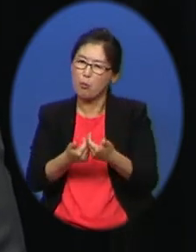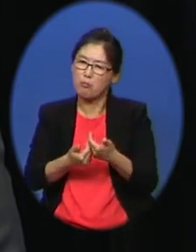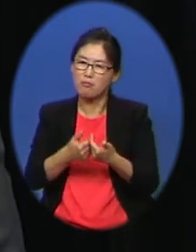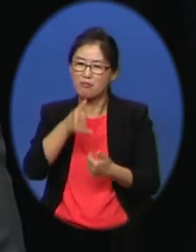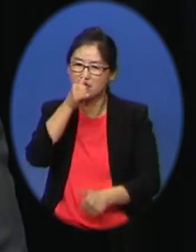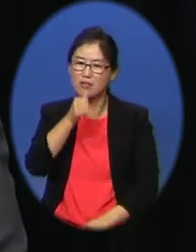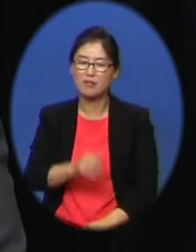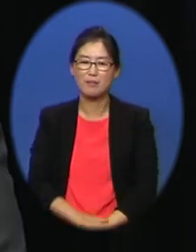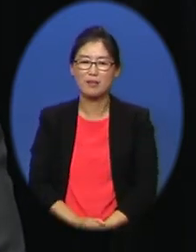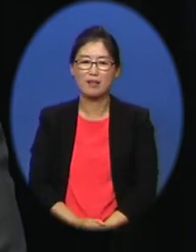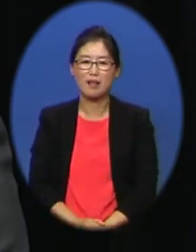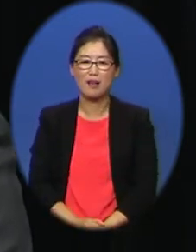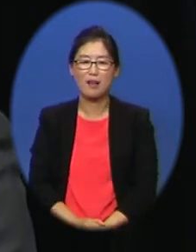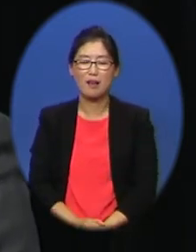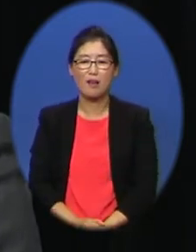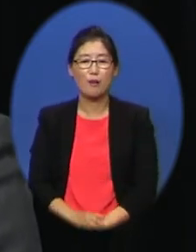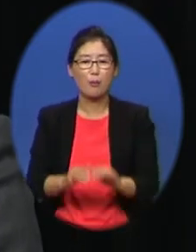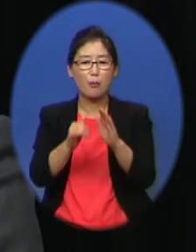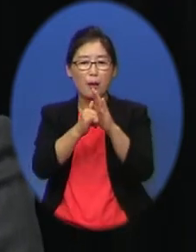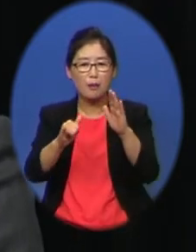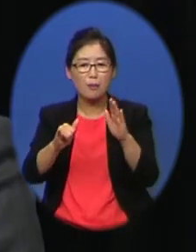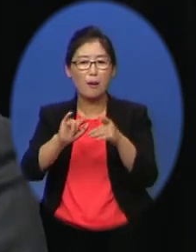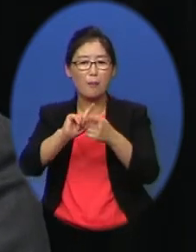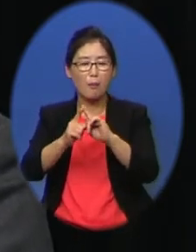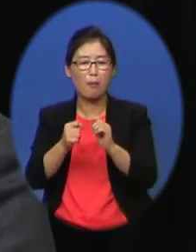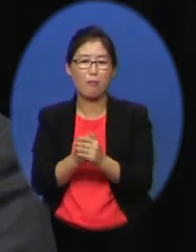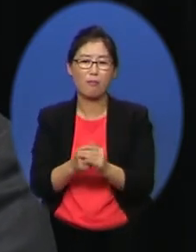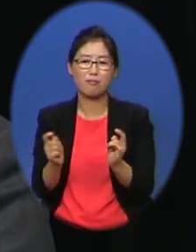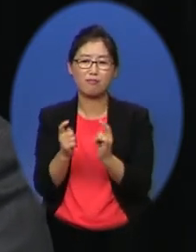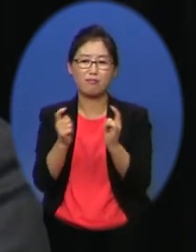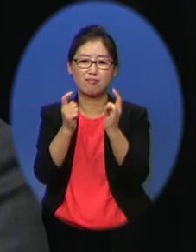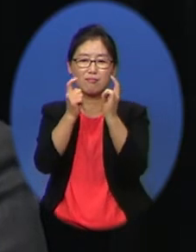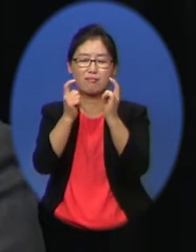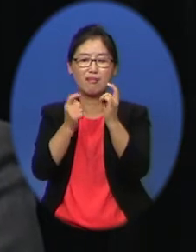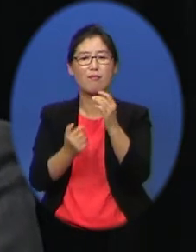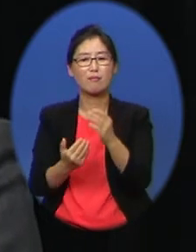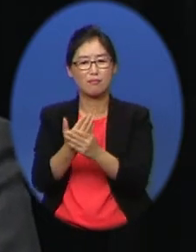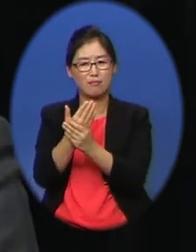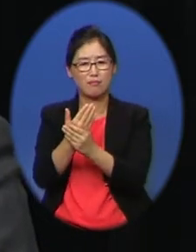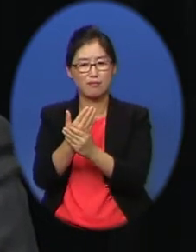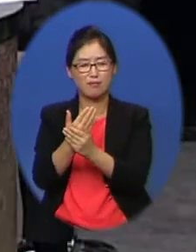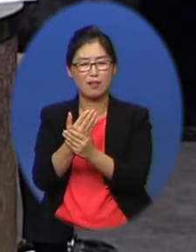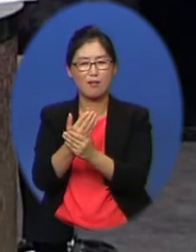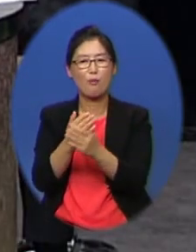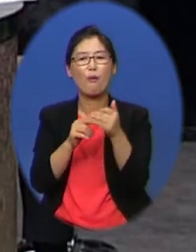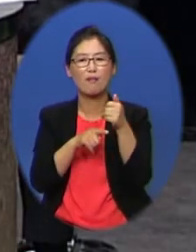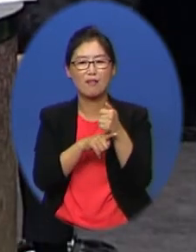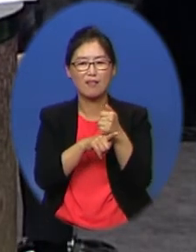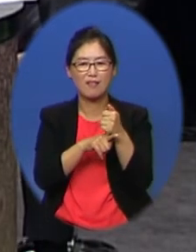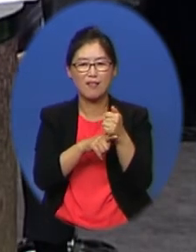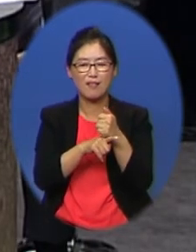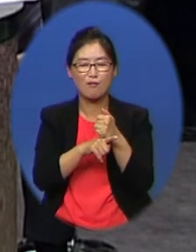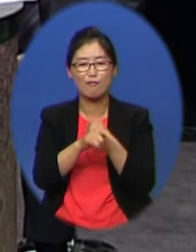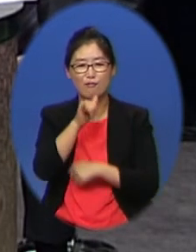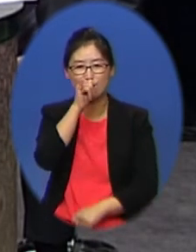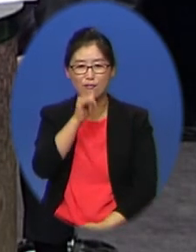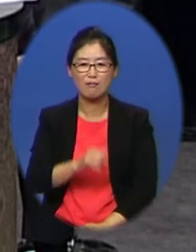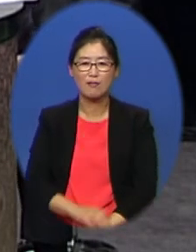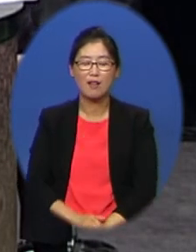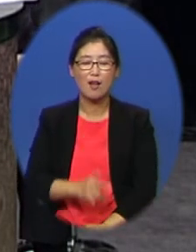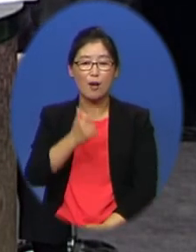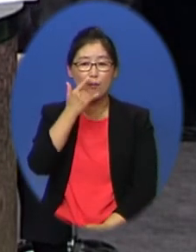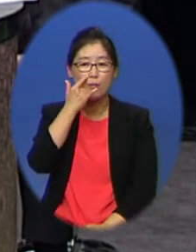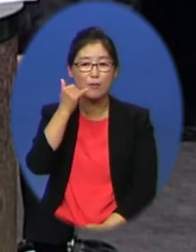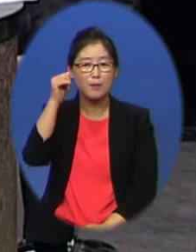간에 일어날 필요가 없는 불필요한 분쟁이 일어나는 그런 씨앗이 되기도 합니다. 또한 부모님의 치매